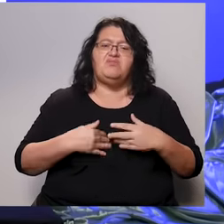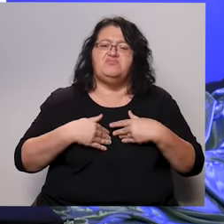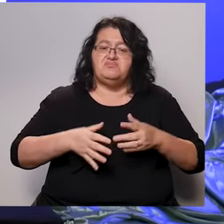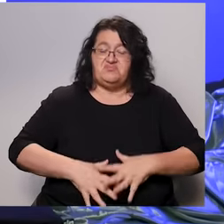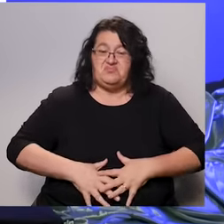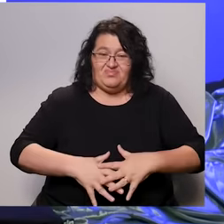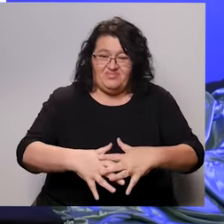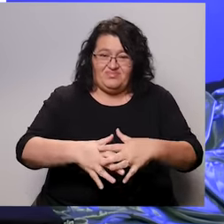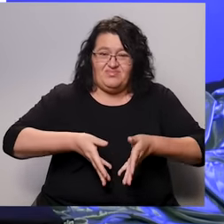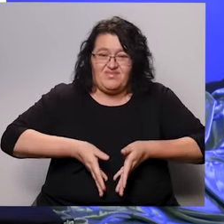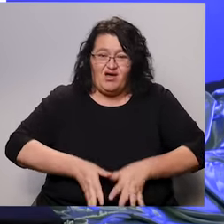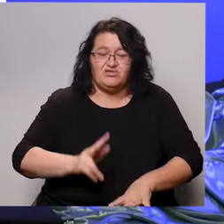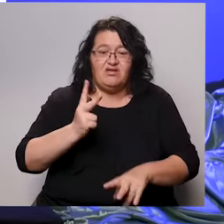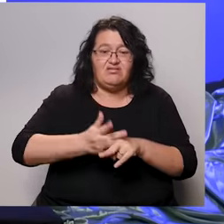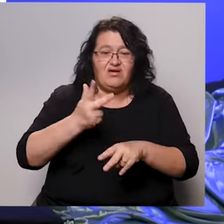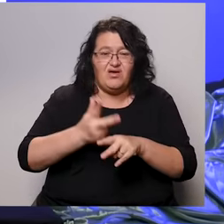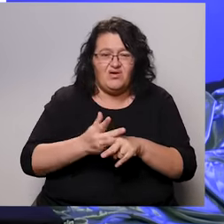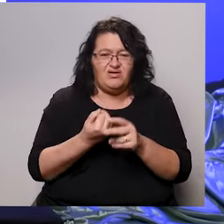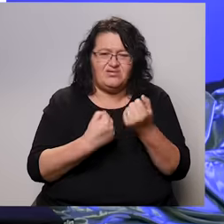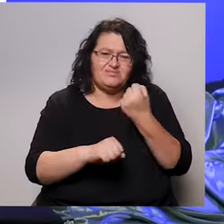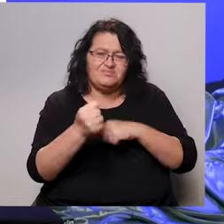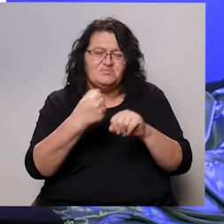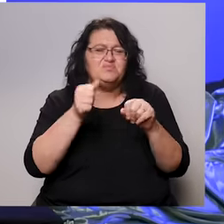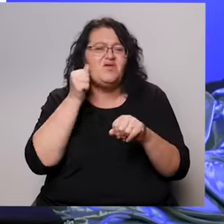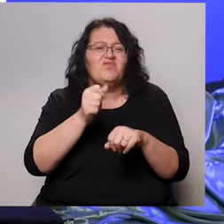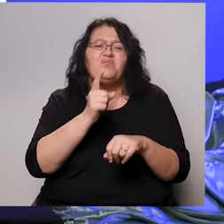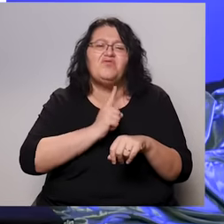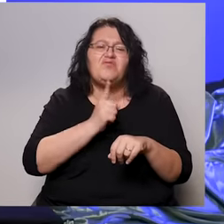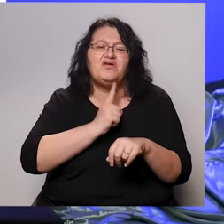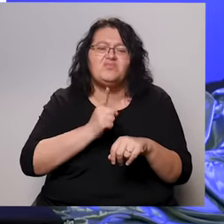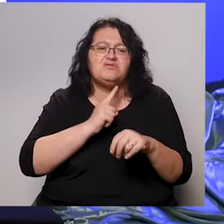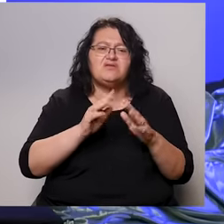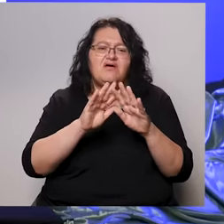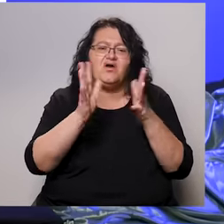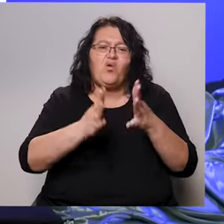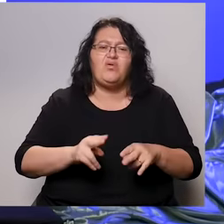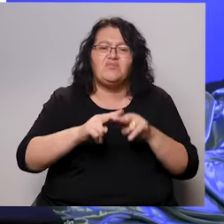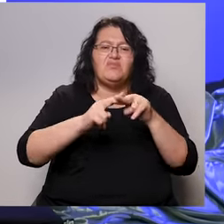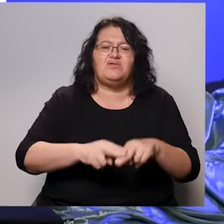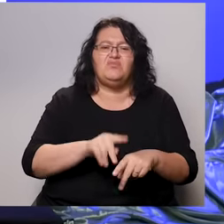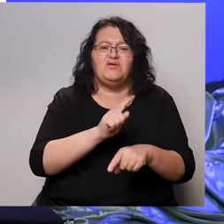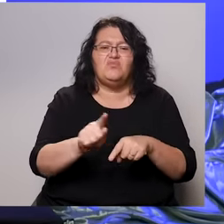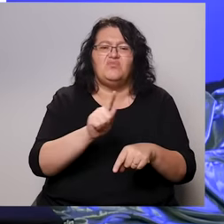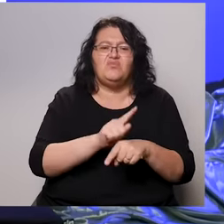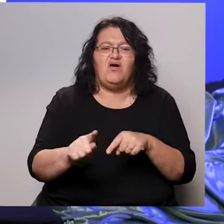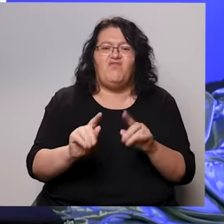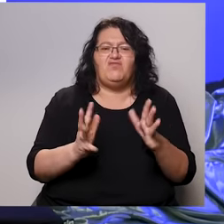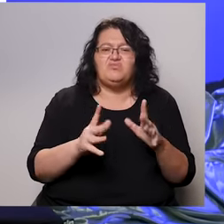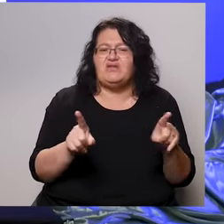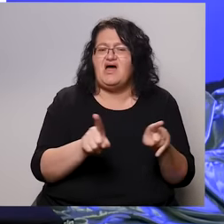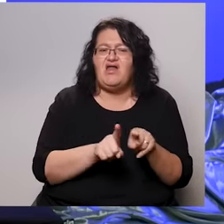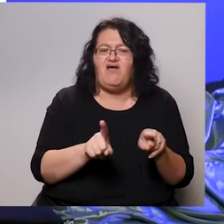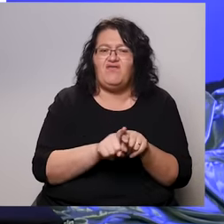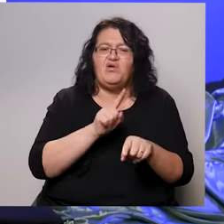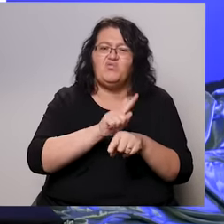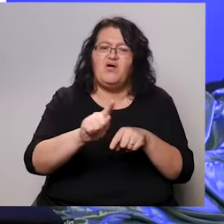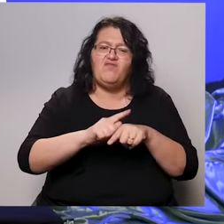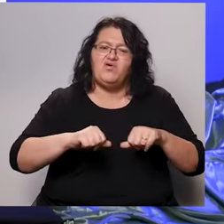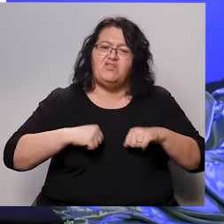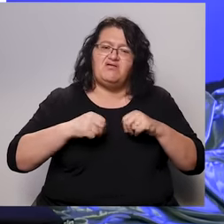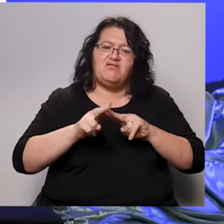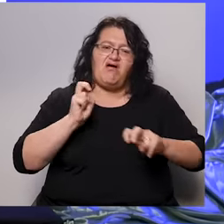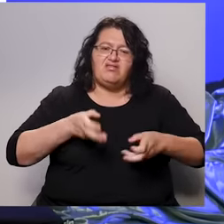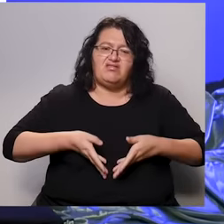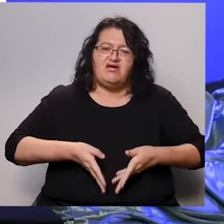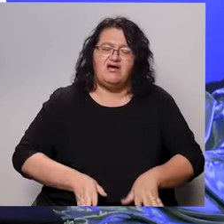naștere, dar mai după trei nașteri. Sunt foarte puține femei care corpul lor rămâne probabil la fel cum era înainte